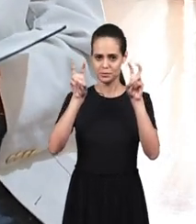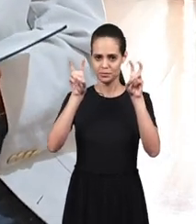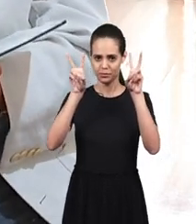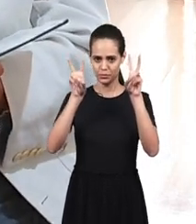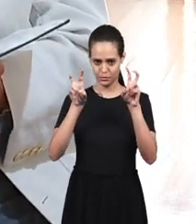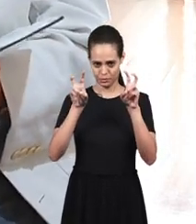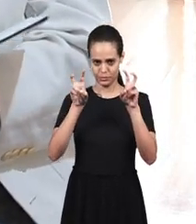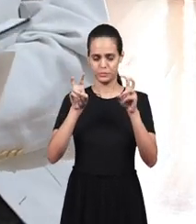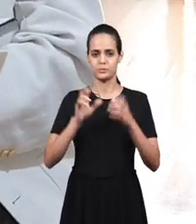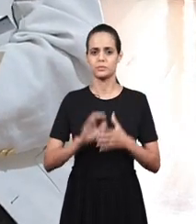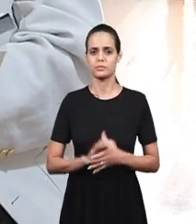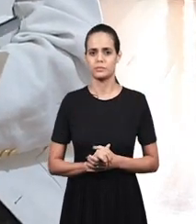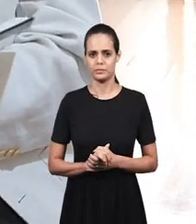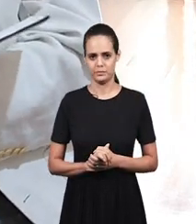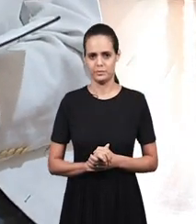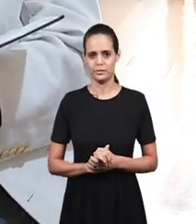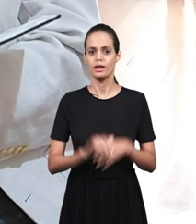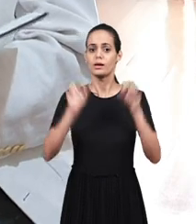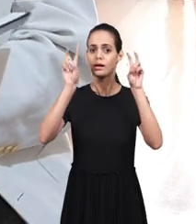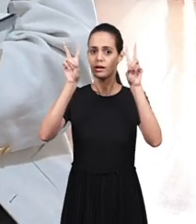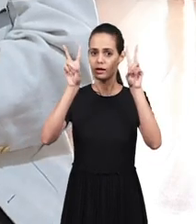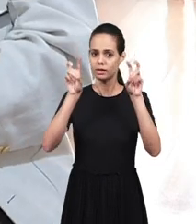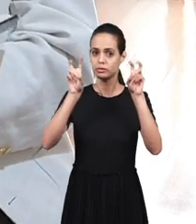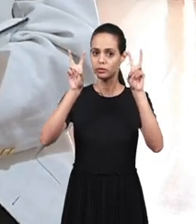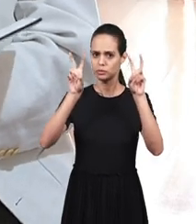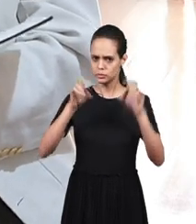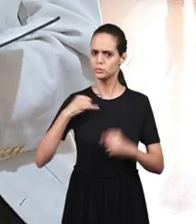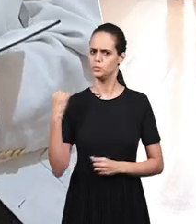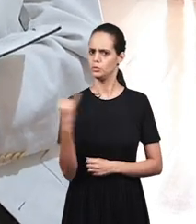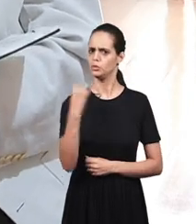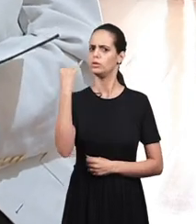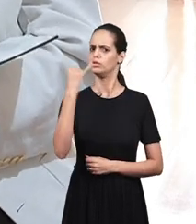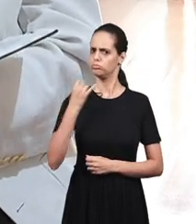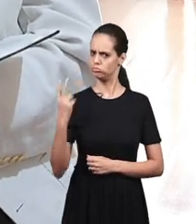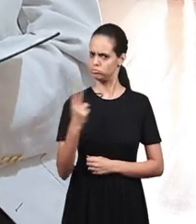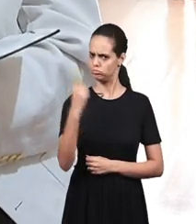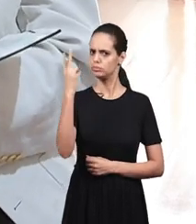et accompagner avec nous ce sujet